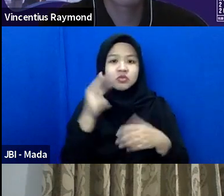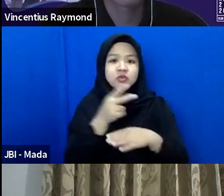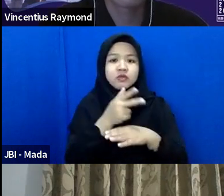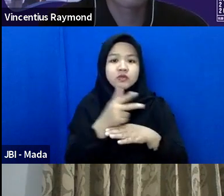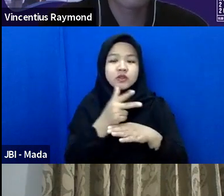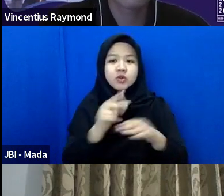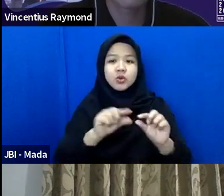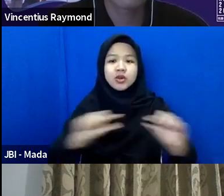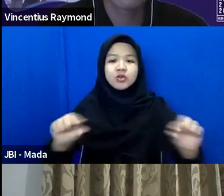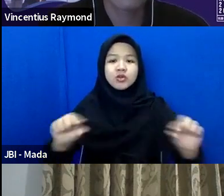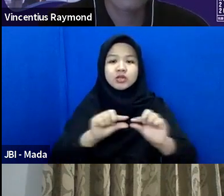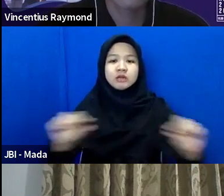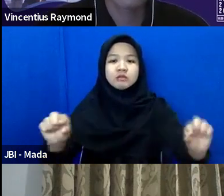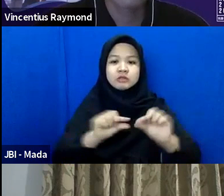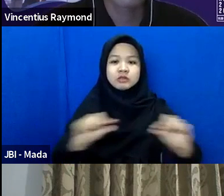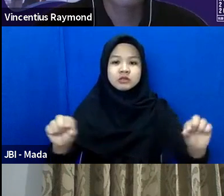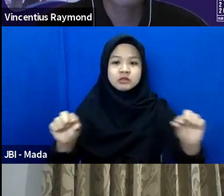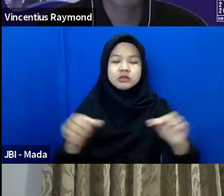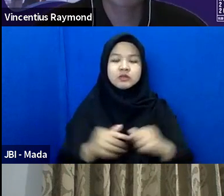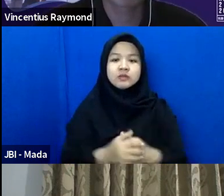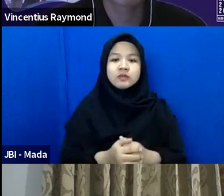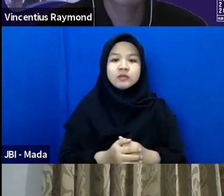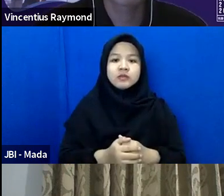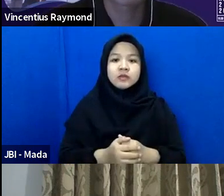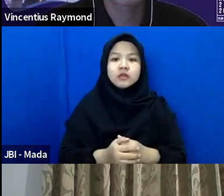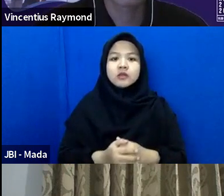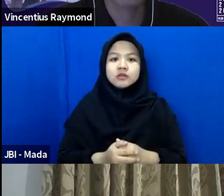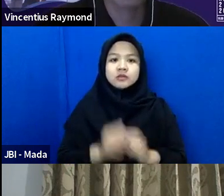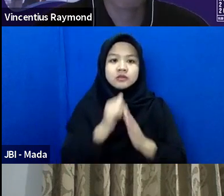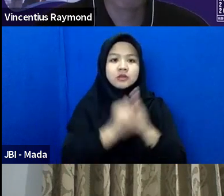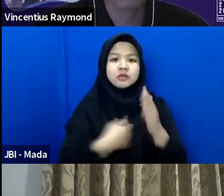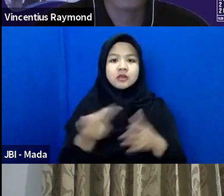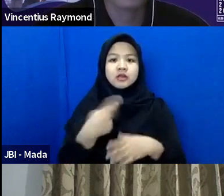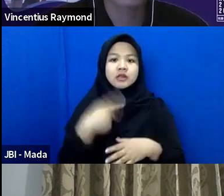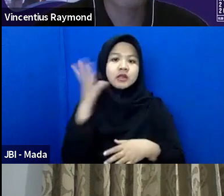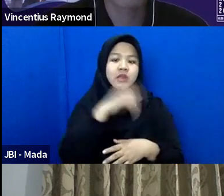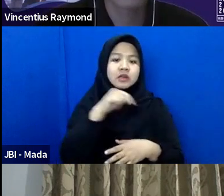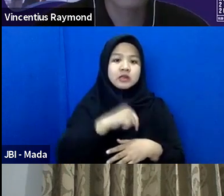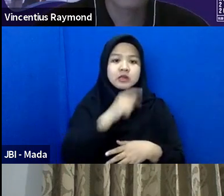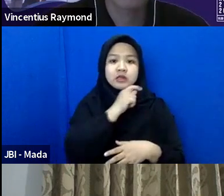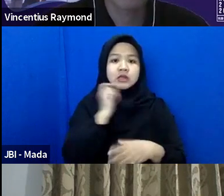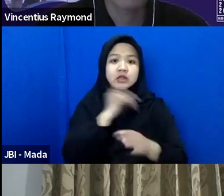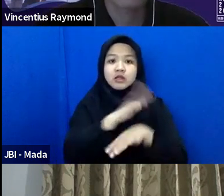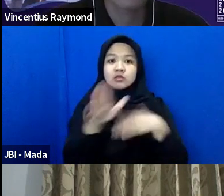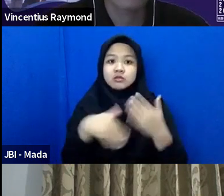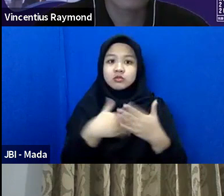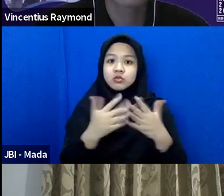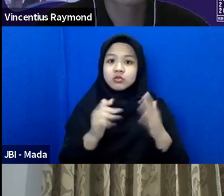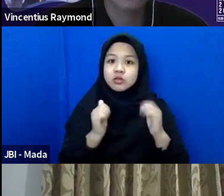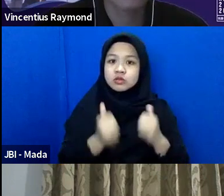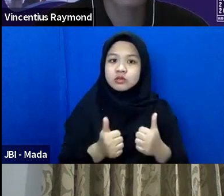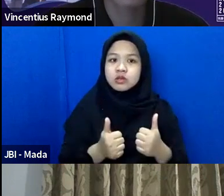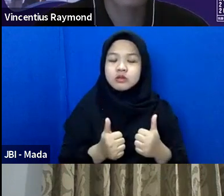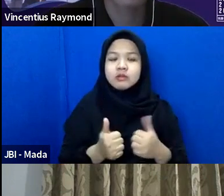description close caption dan lain sebagainya dan untuk acara kita hari ini Ternyata semua itu sudah siap